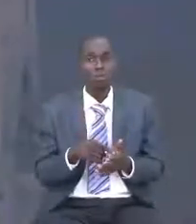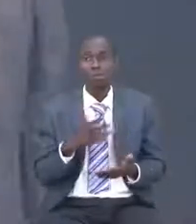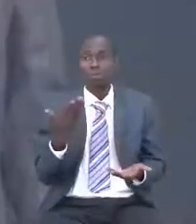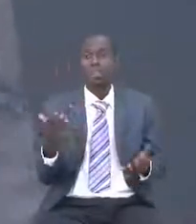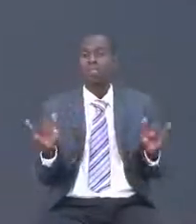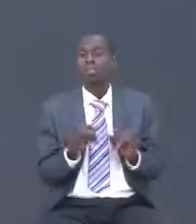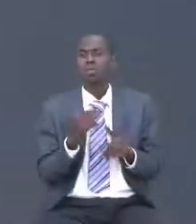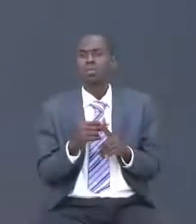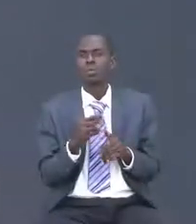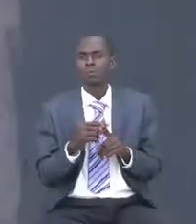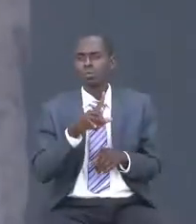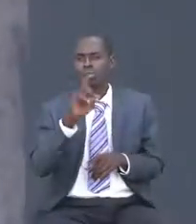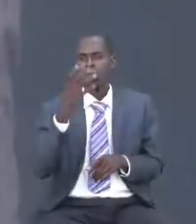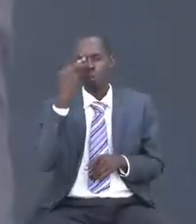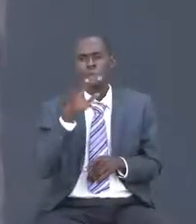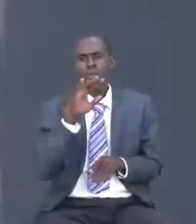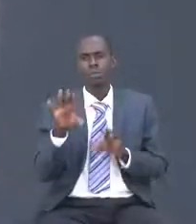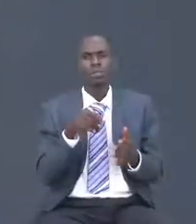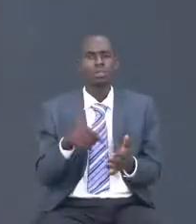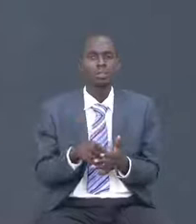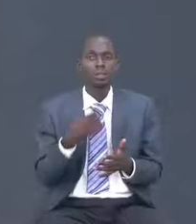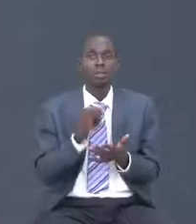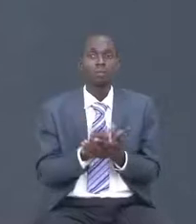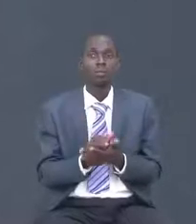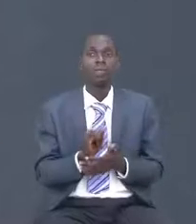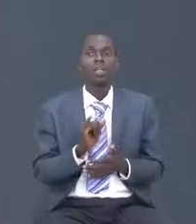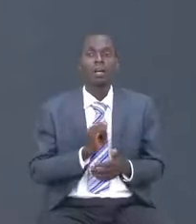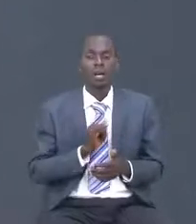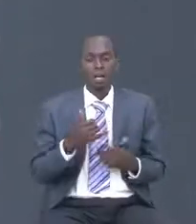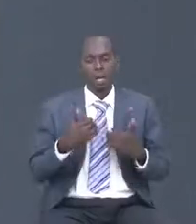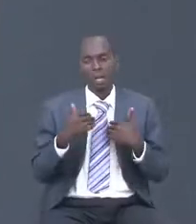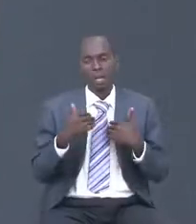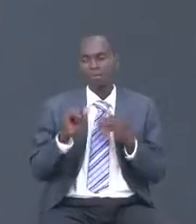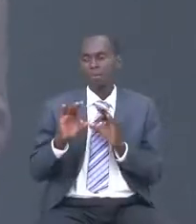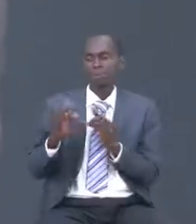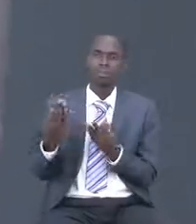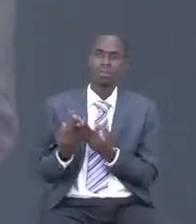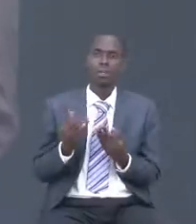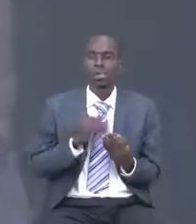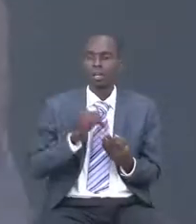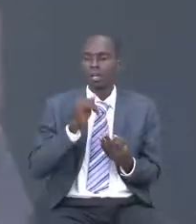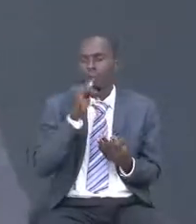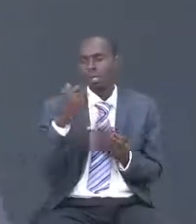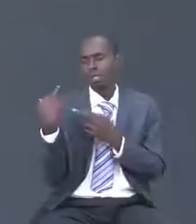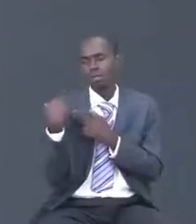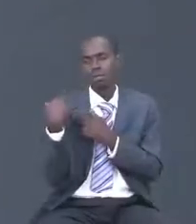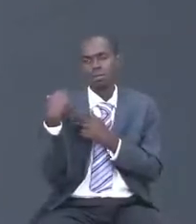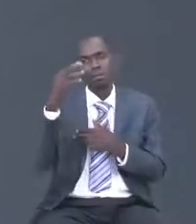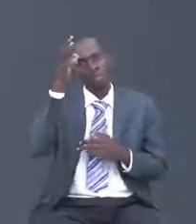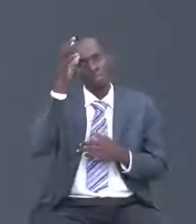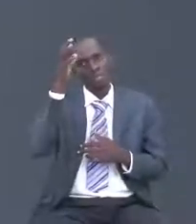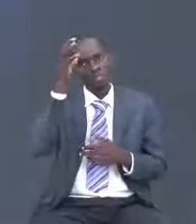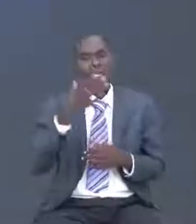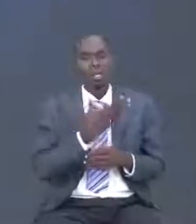et il dit, pourquoi est-ce que tu fais ça? Le même travail, hein? Pourquoi est-ce que tu fais ce travail? Il dit, j'ai une famille et